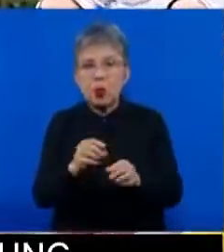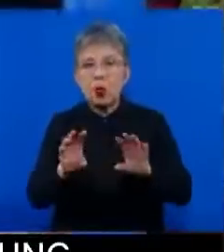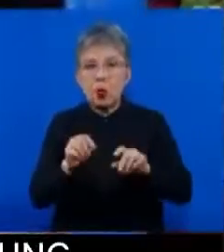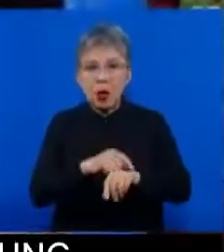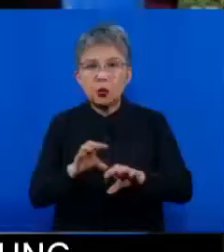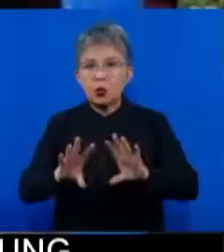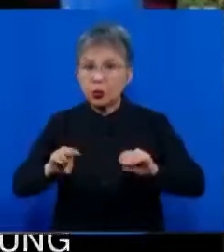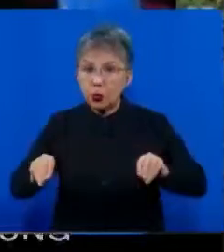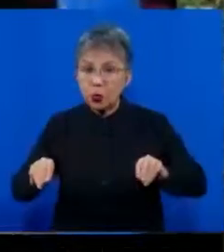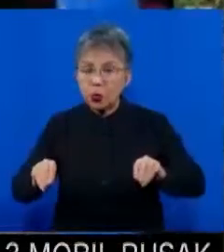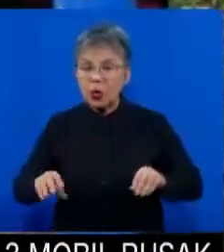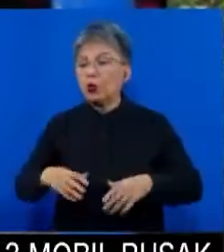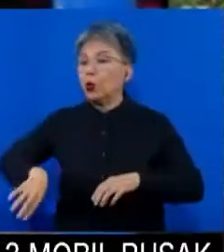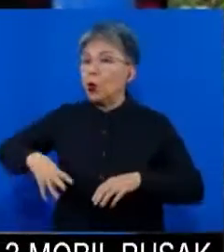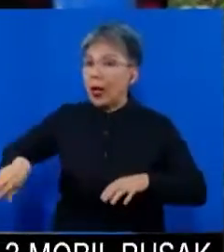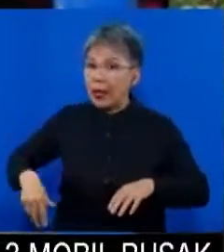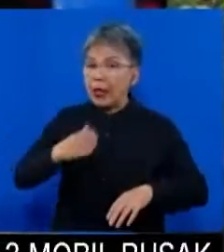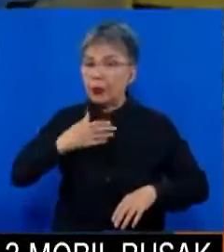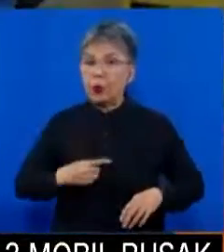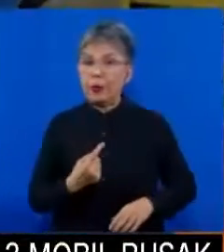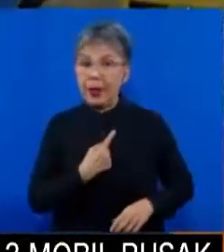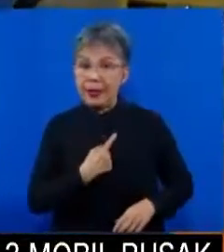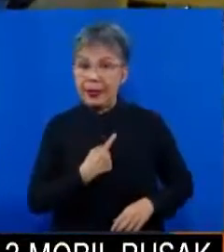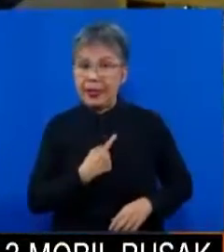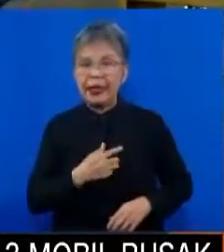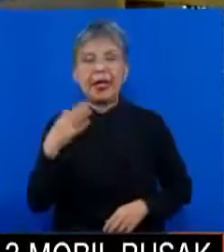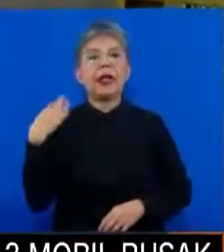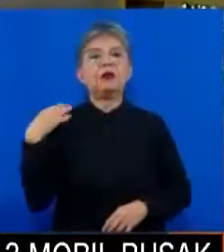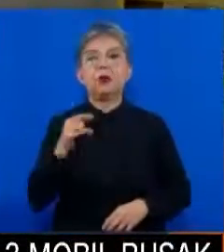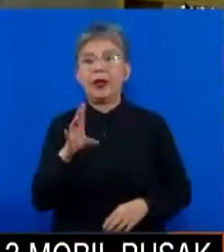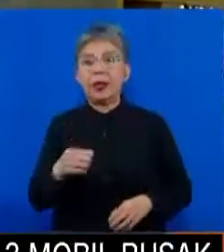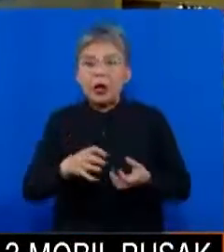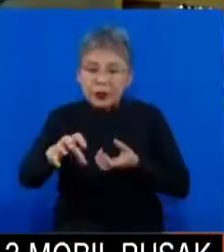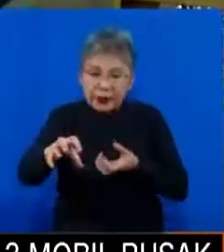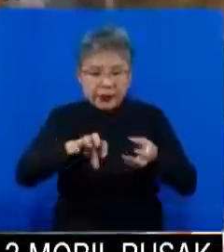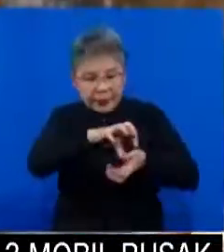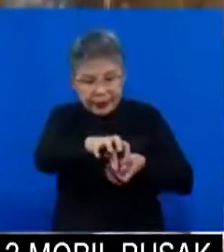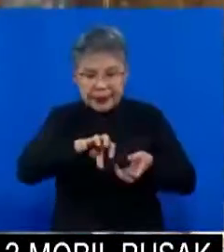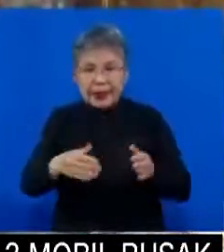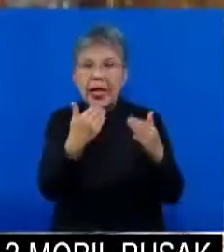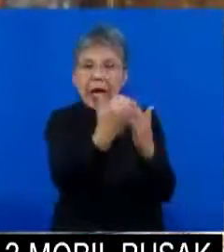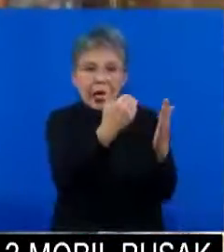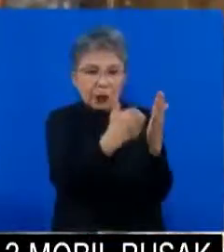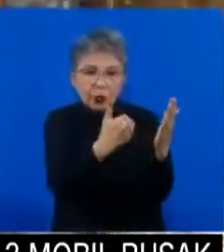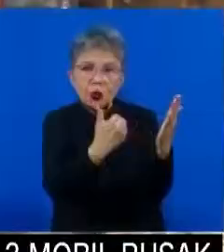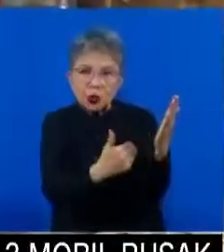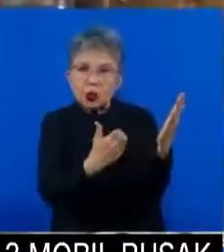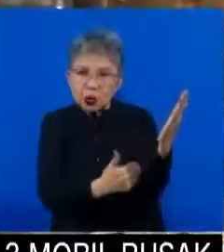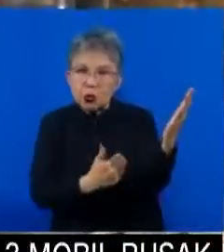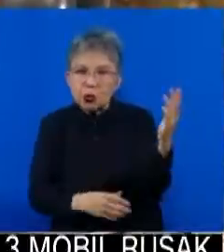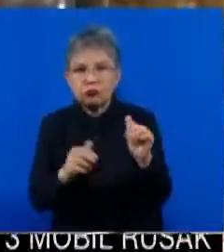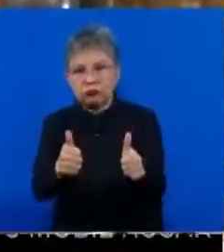pekerjaan, kehidupan keluarga, kebutuhan pribadi, dan tanggung jawab lainnya. Tim Liputan, CNN Indonesia.